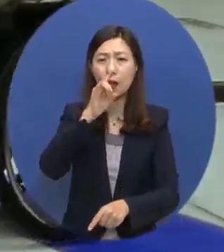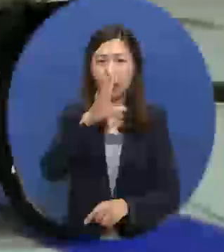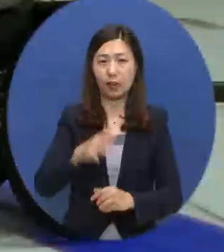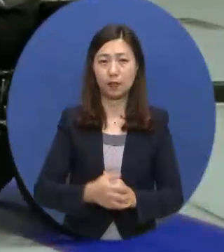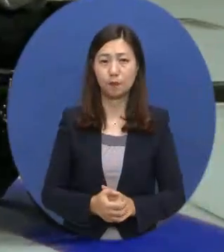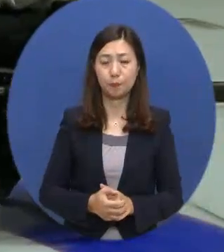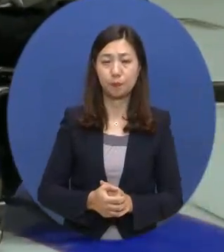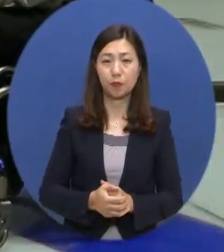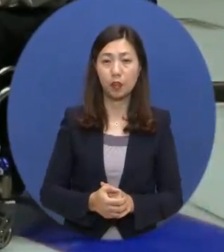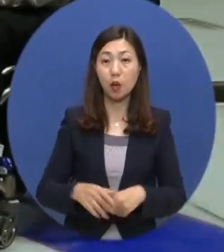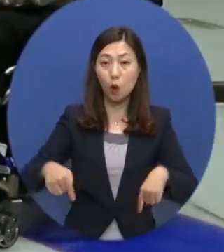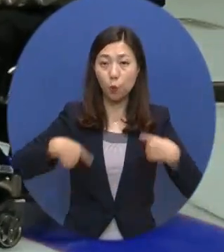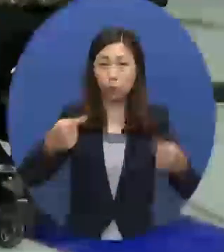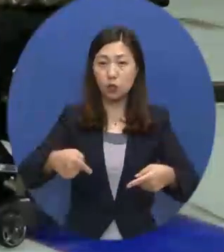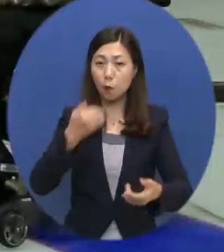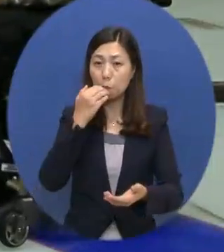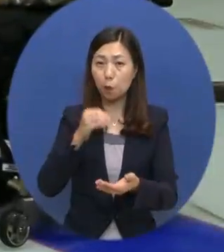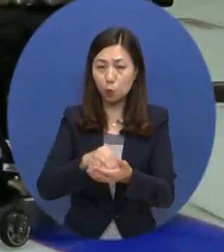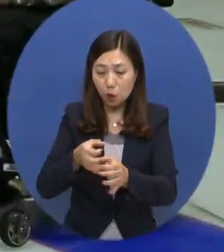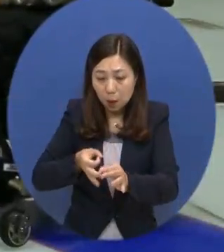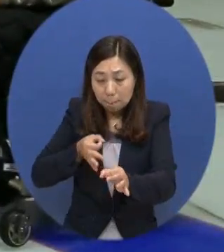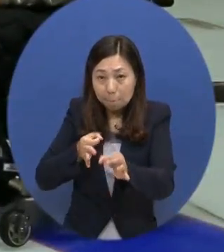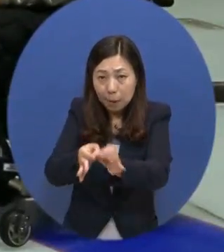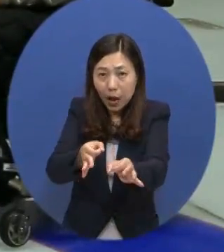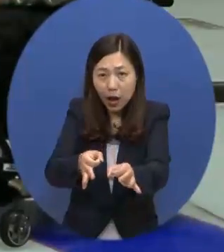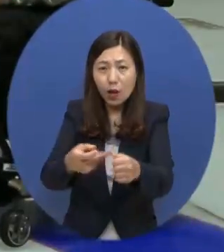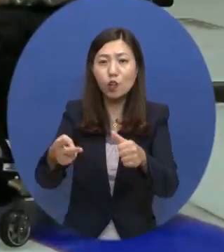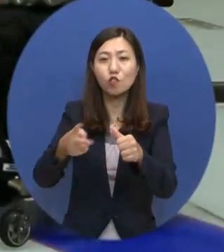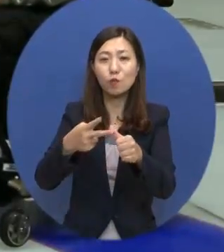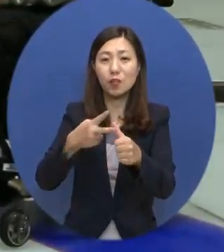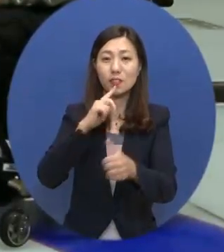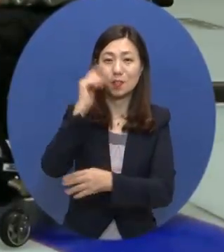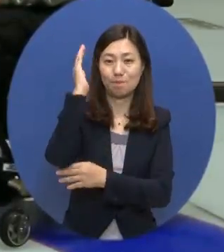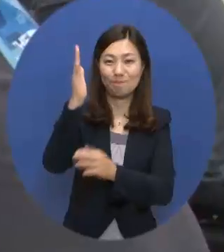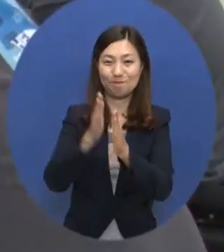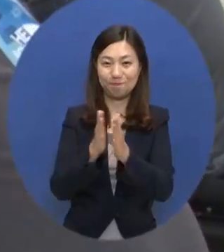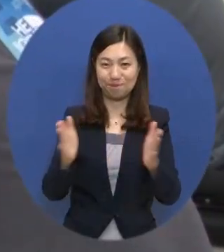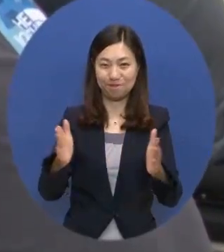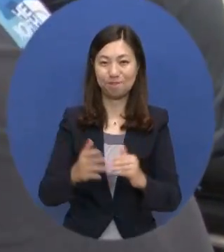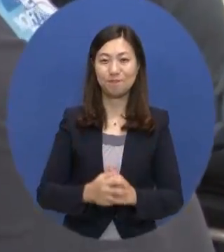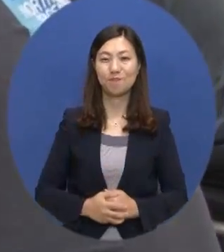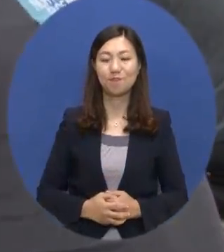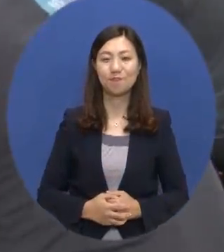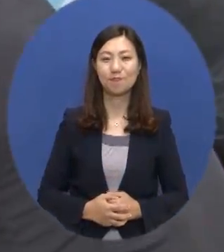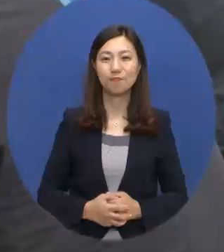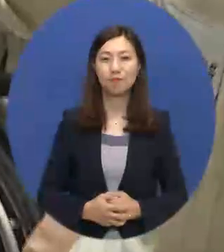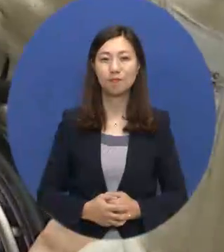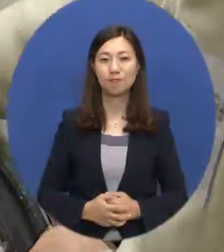컬링 국가대표팀의 두 번째 이야기가 지금 시작됩니다.